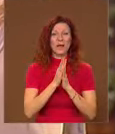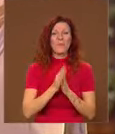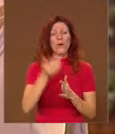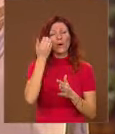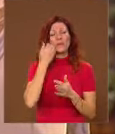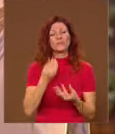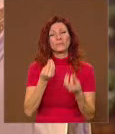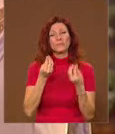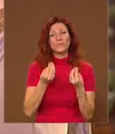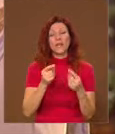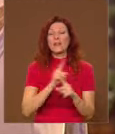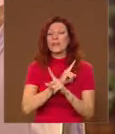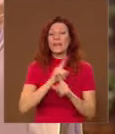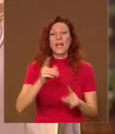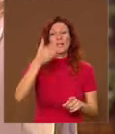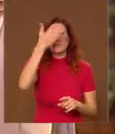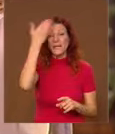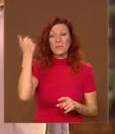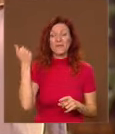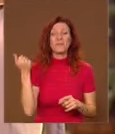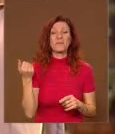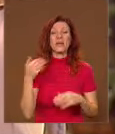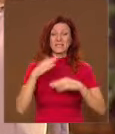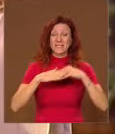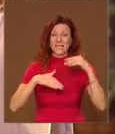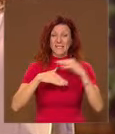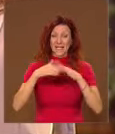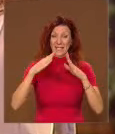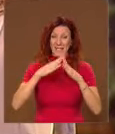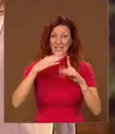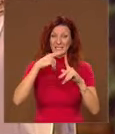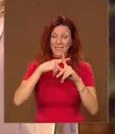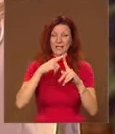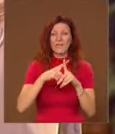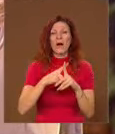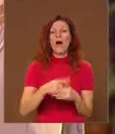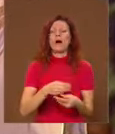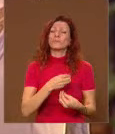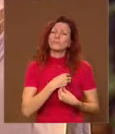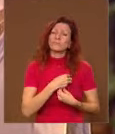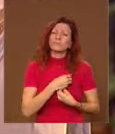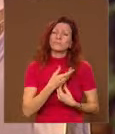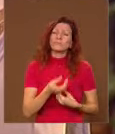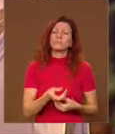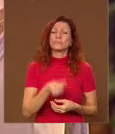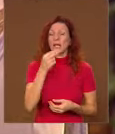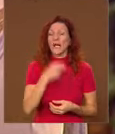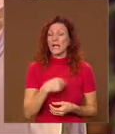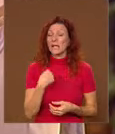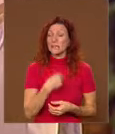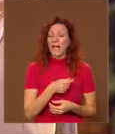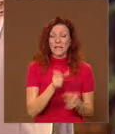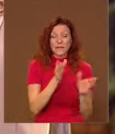Блажените и незабравими създатели на този свят храм, православните погребани благочинно тук и навсякъде и за